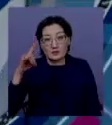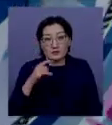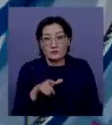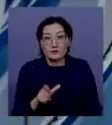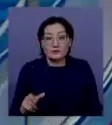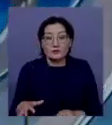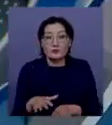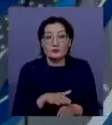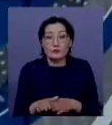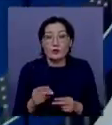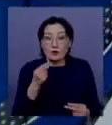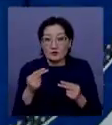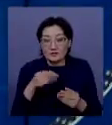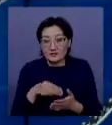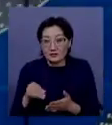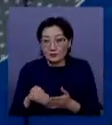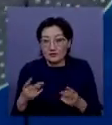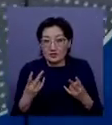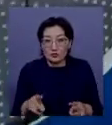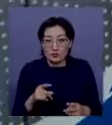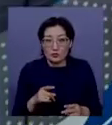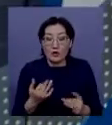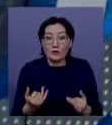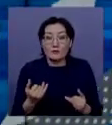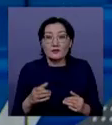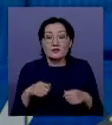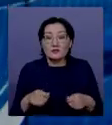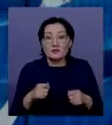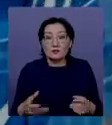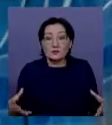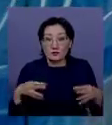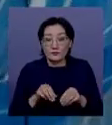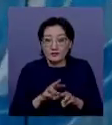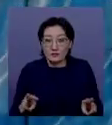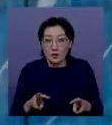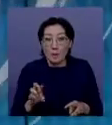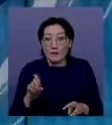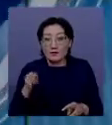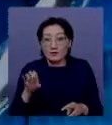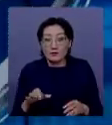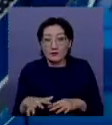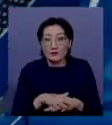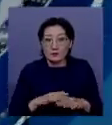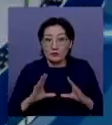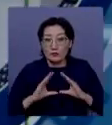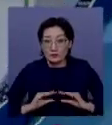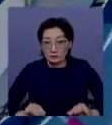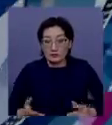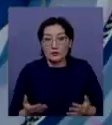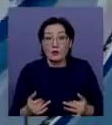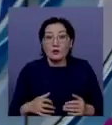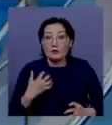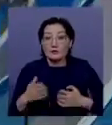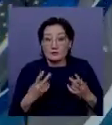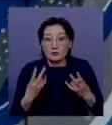Қазақстандықтарға жаппай азық түлік сатып алудың қажеттілігі жоқ. Бүгін сауда және интеграция министрі Бақыт Сұлтанов халықты сабырға шақырды. Үреге